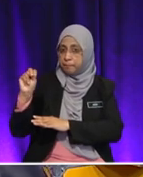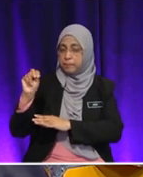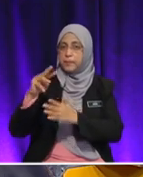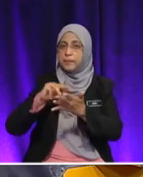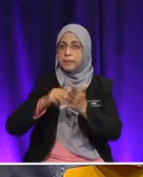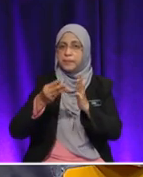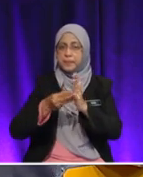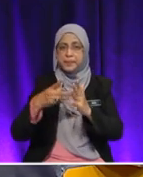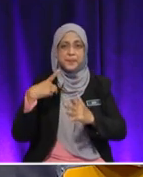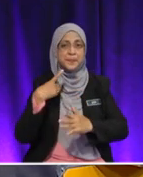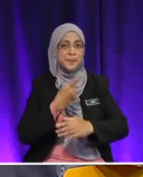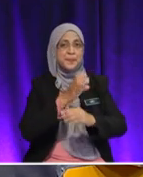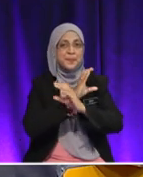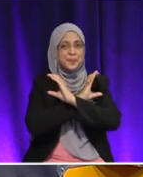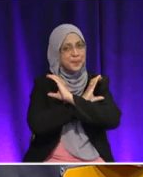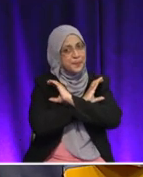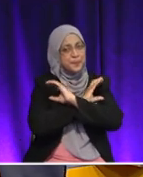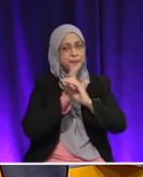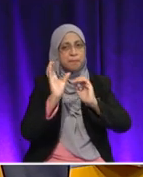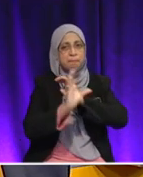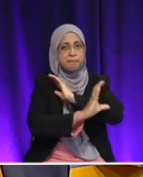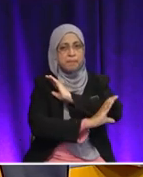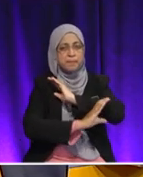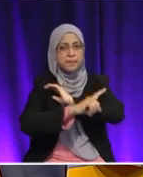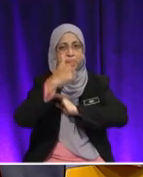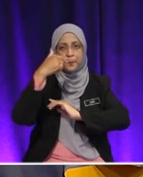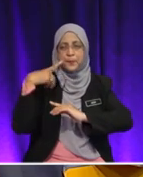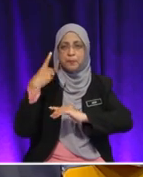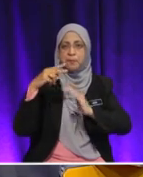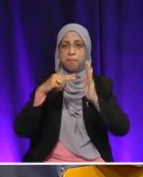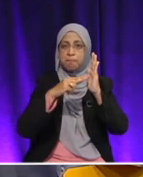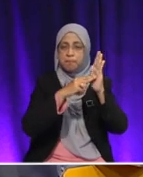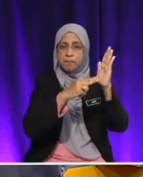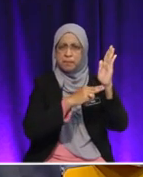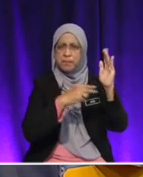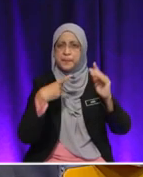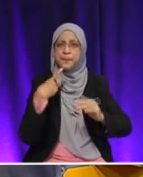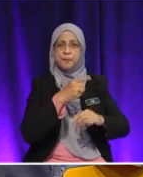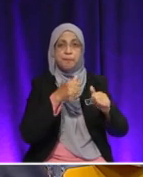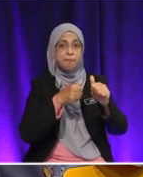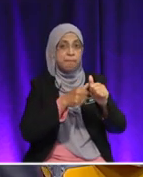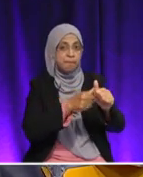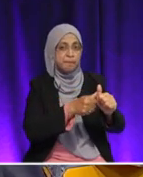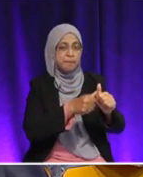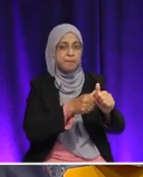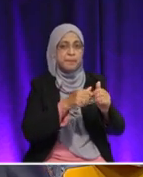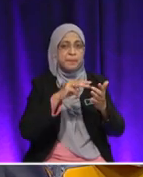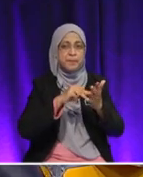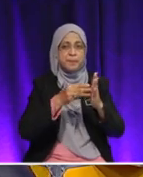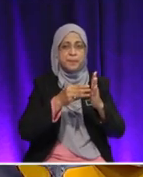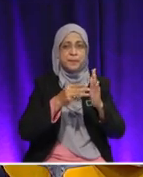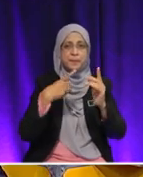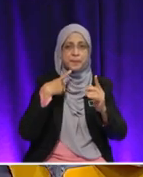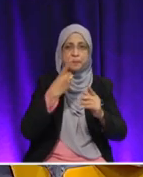negara dengan mematuhi segala peraturan dan undang-undang yang telah pun ada dalam perlembagaan kita di situ kita dapat